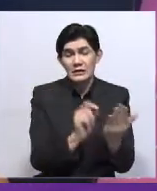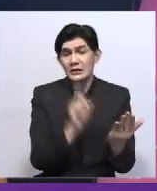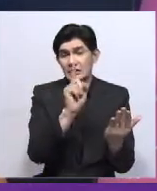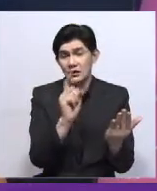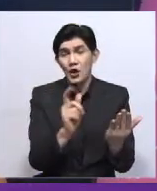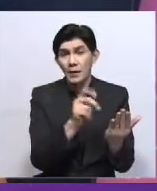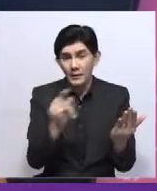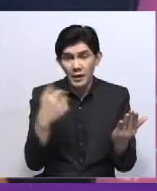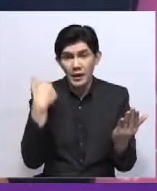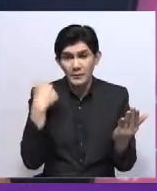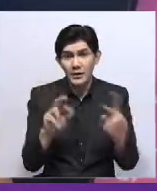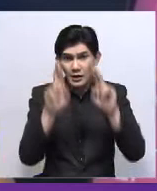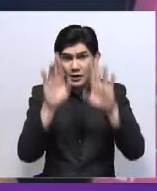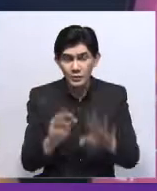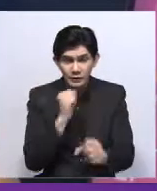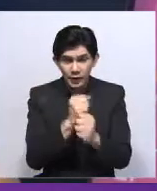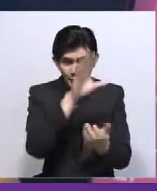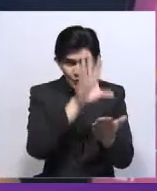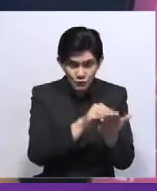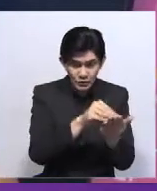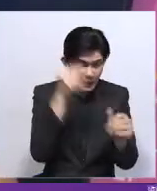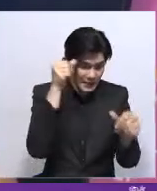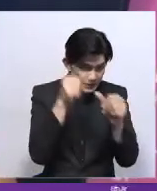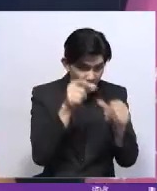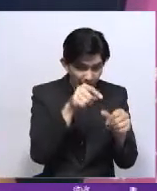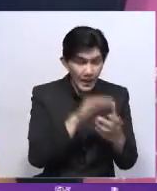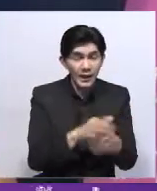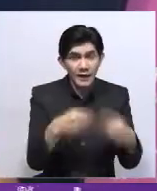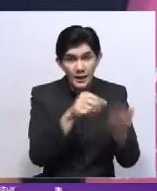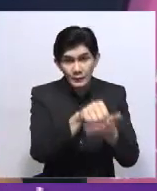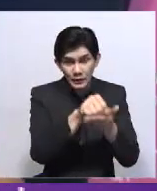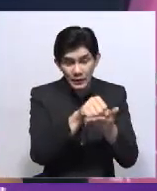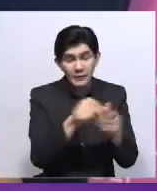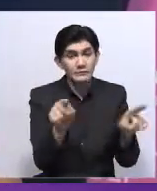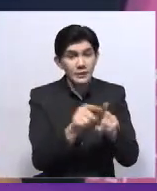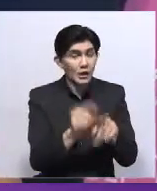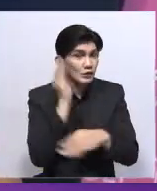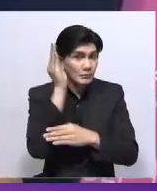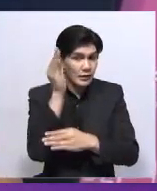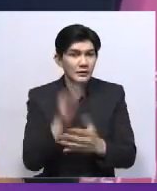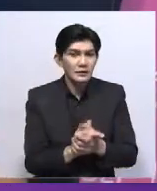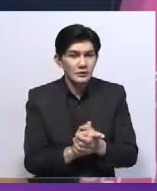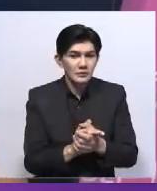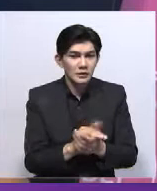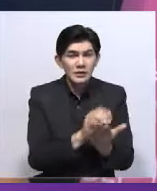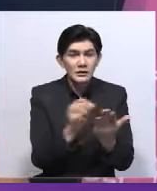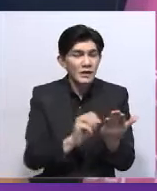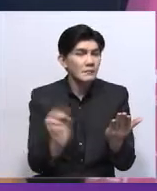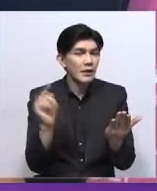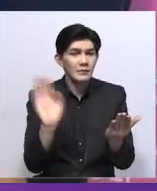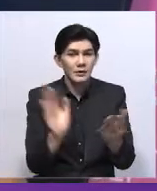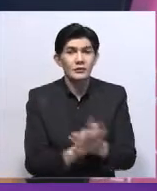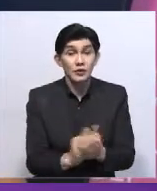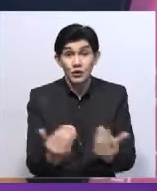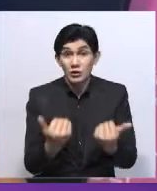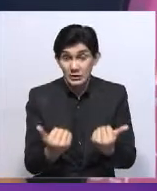วแอปพลิเคชันตรงนี้ระบบจะบันทึกไว้นะครับในการให้บริการในเรื่องเดียวกันในครั้งต่อไปก็ไม่ต้องกรอกแบบฟอร์มอีกนะครับ